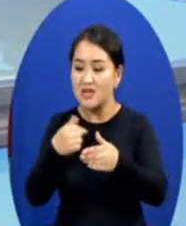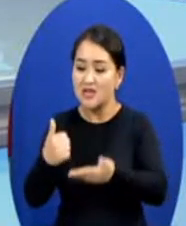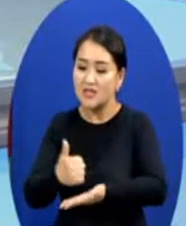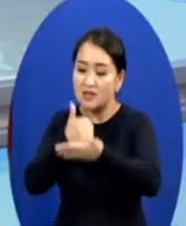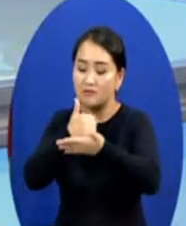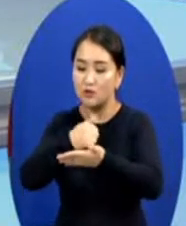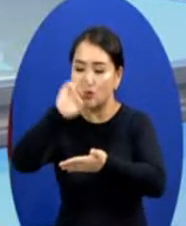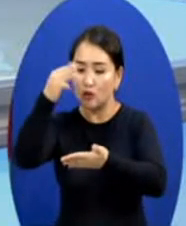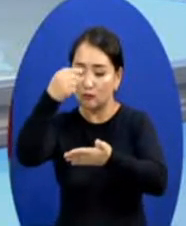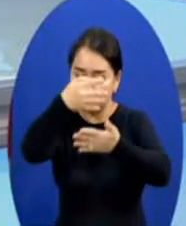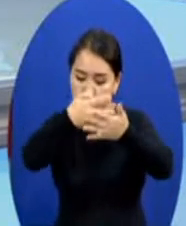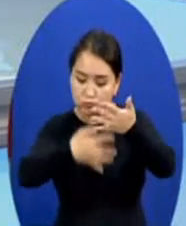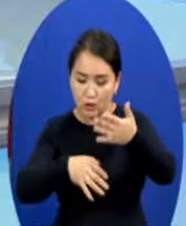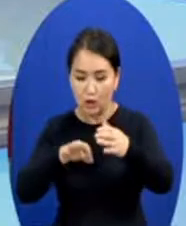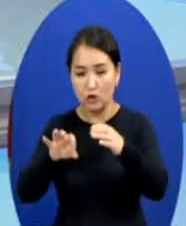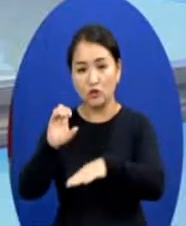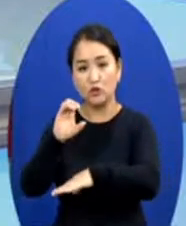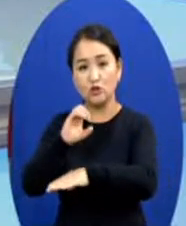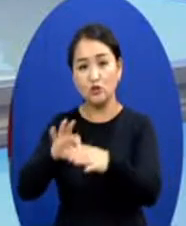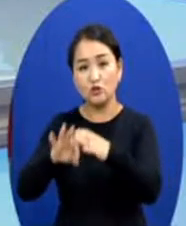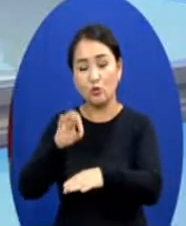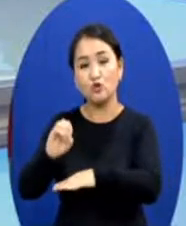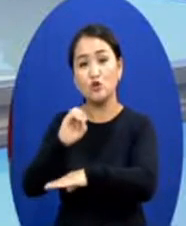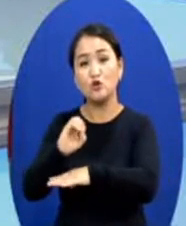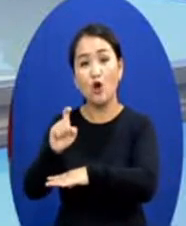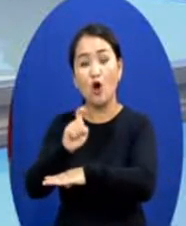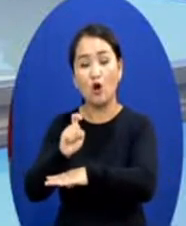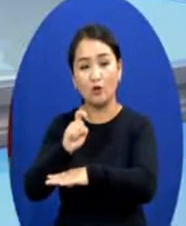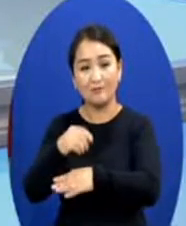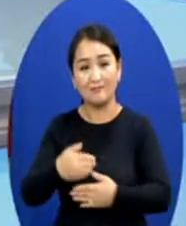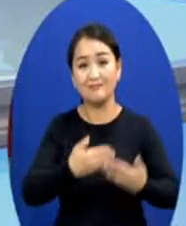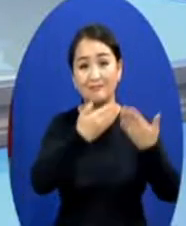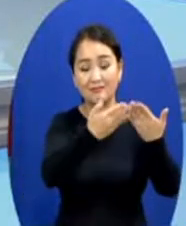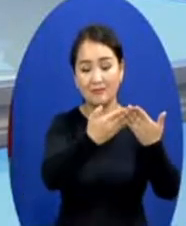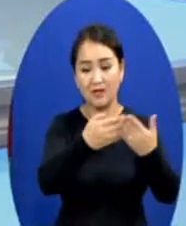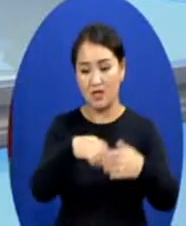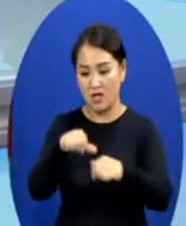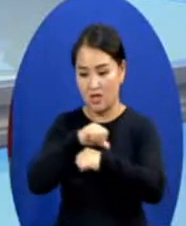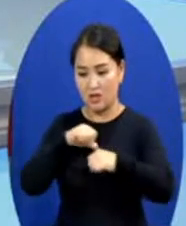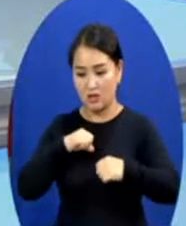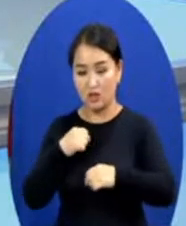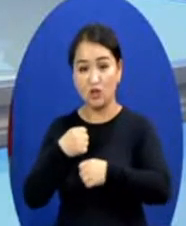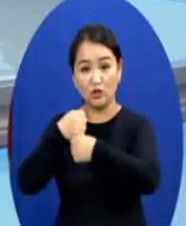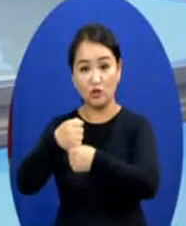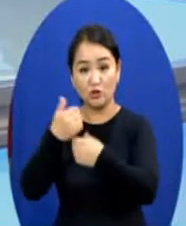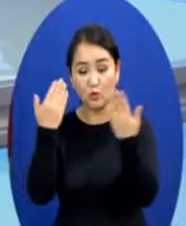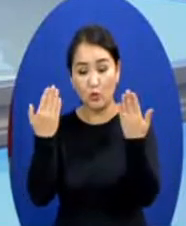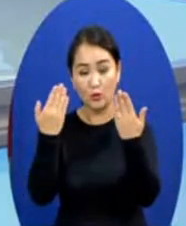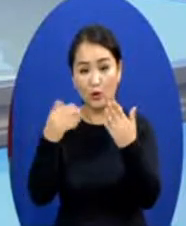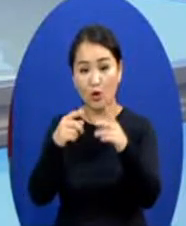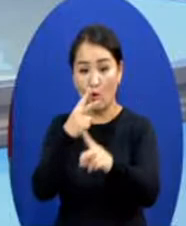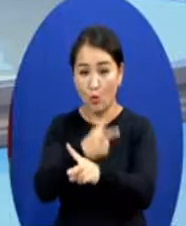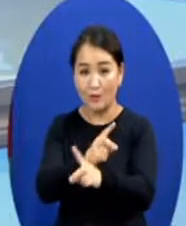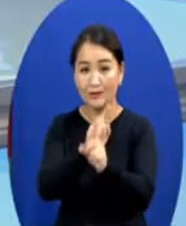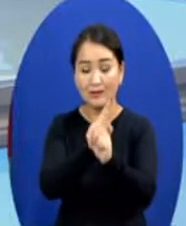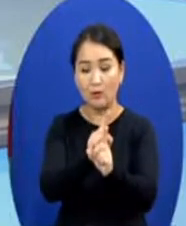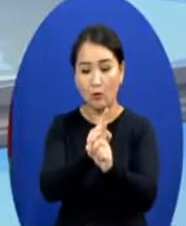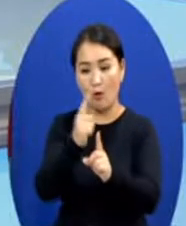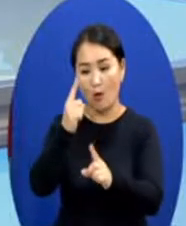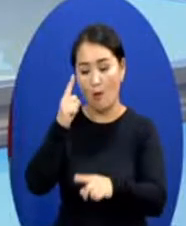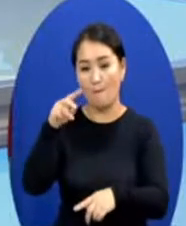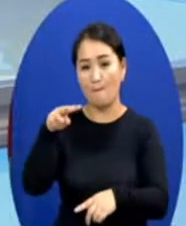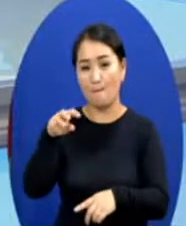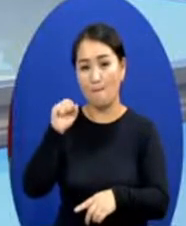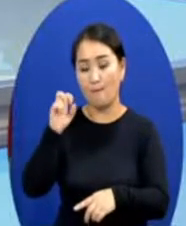дуусч, сонгуулийн ерөнхий ороонд өргөн барихад бэлэн болоод байна. Амиг нийслэл Сум дүүргийн иргэдийн төлөөлөгчдийн хурлын сонгуулийн тухай хуулийн дагуу нийслэлийн Монгол Ардын намын